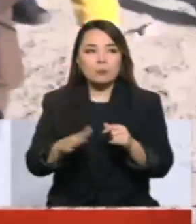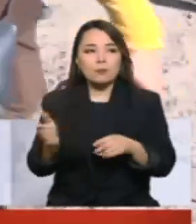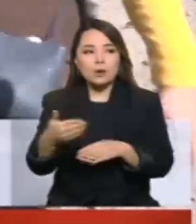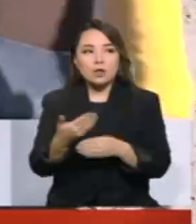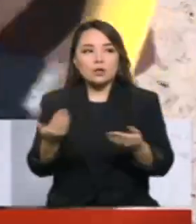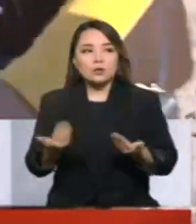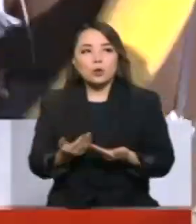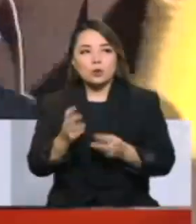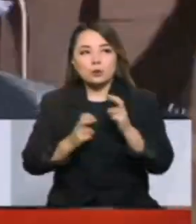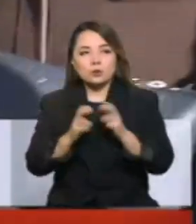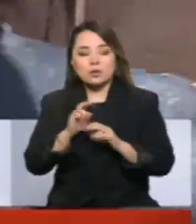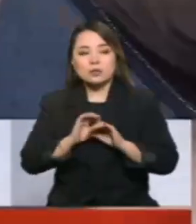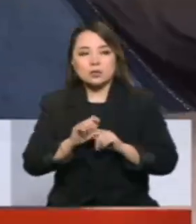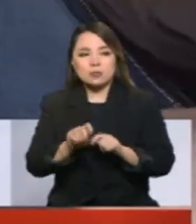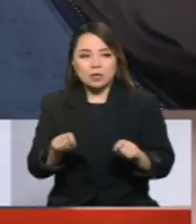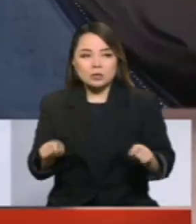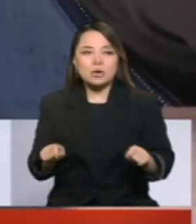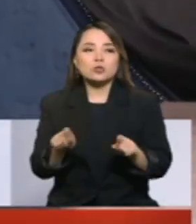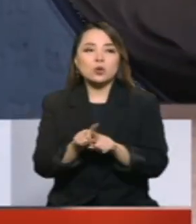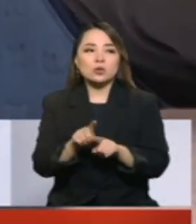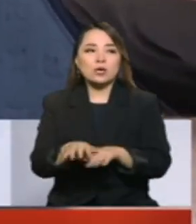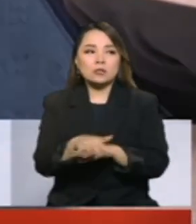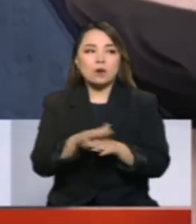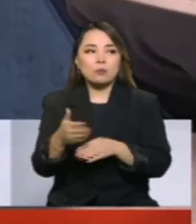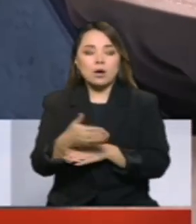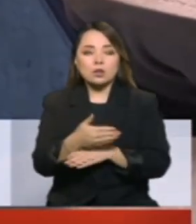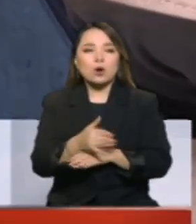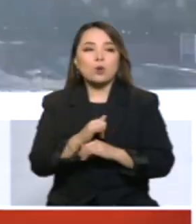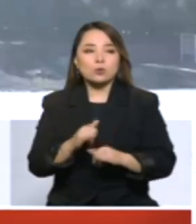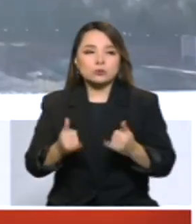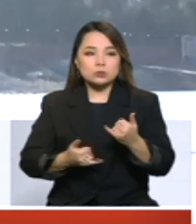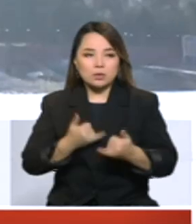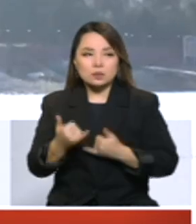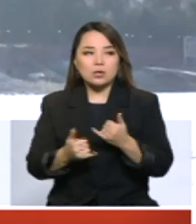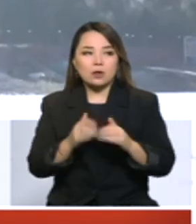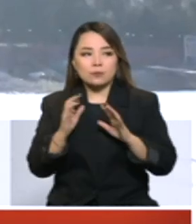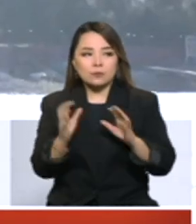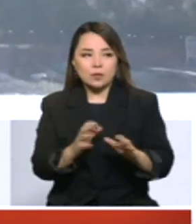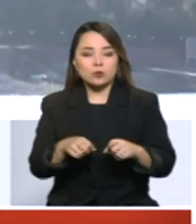өндіріс нысандарын салуға рұқсат беру және балық өсірушілердің құқықтық жағынан